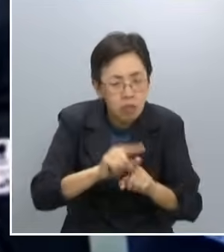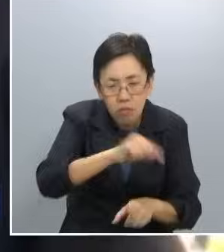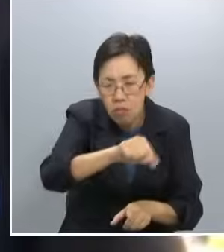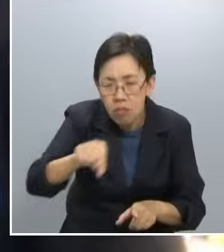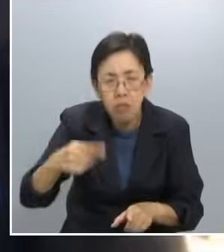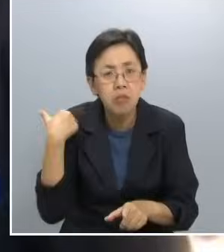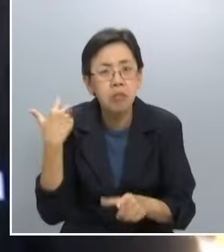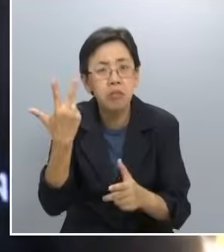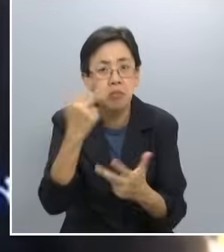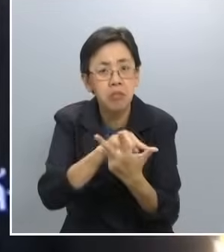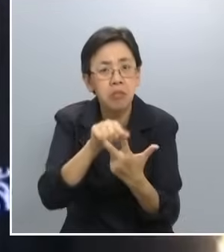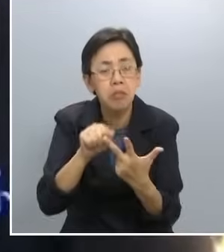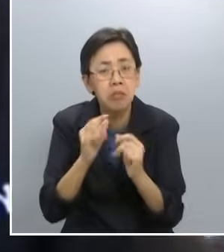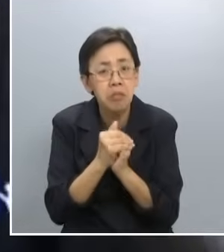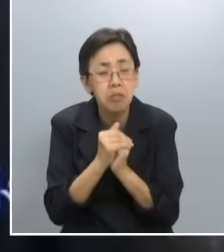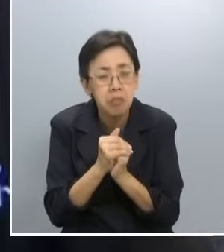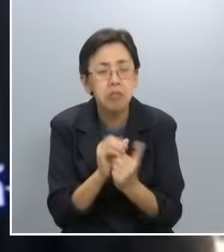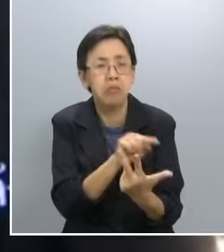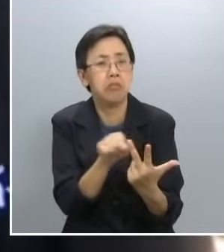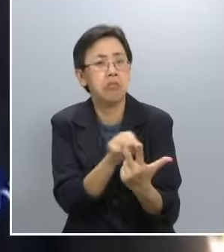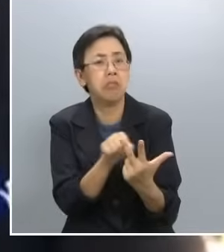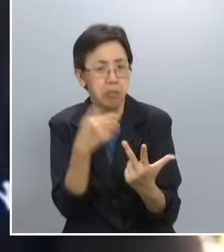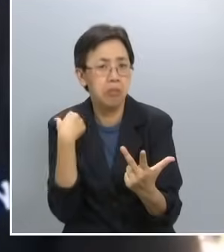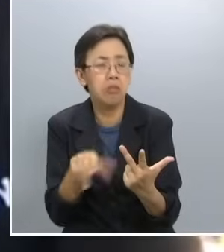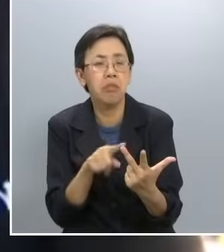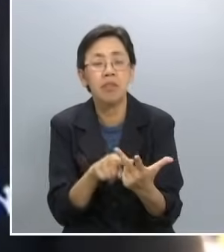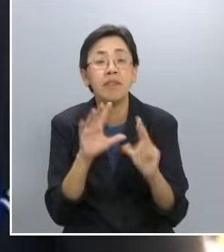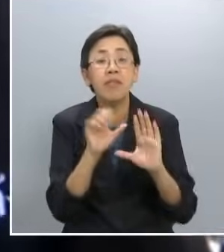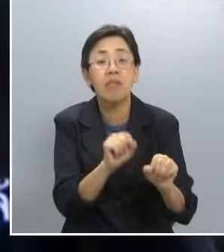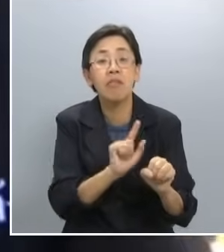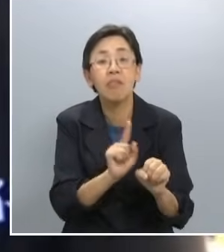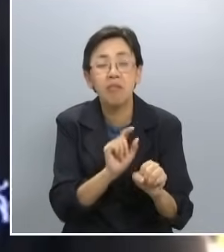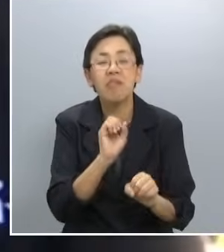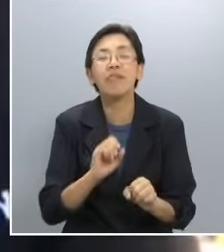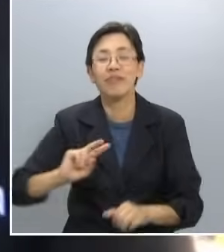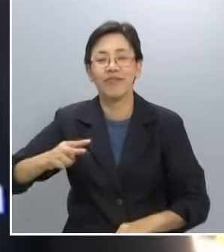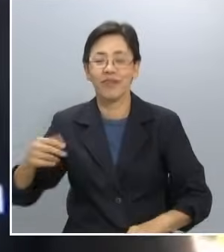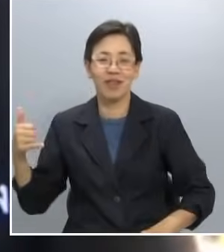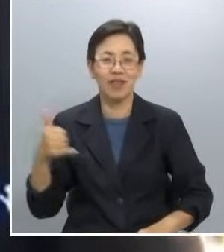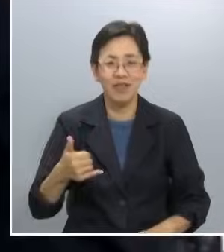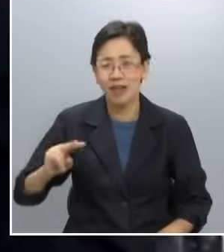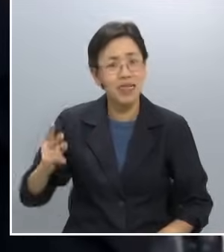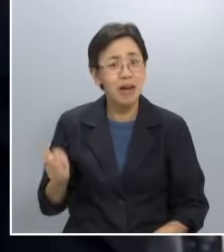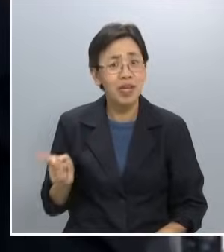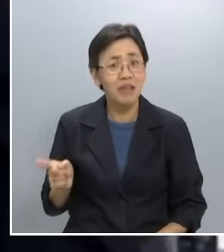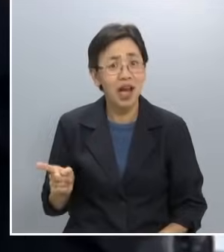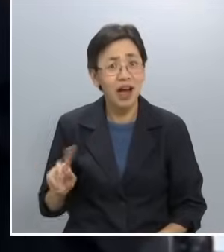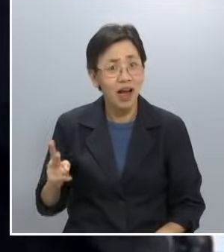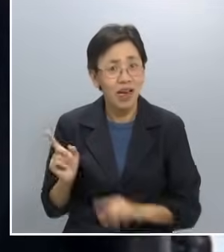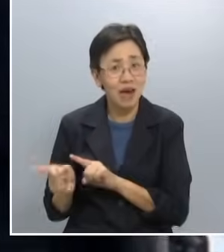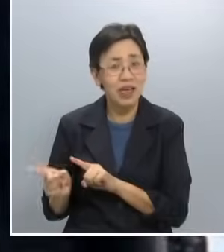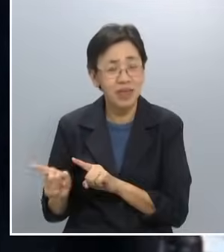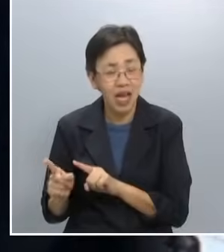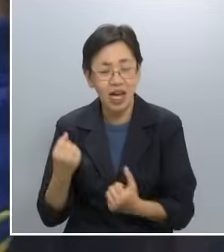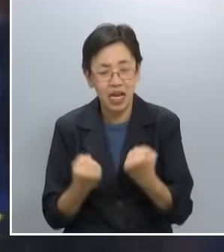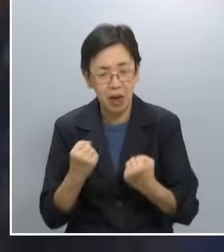เคสนะคะที่เป็นคนจีนแล้วเป็นแบบเนี้ยค่ะพี่หมวยคือถูกจับปุ๊บก็จะมีล่ามล่ามคนเดียวกันนะค่ะร่ามคนเดียวกันที่ขับเอา